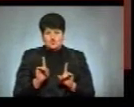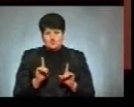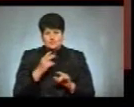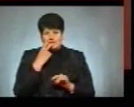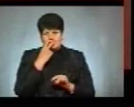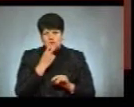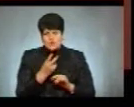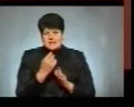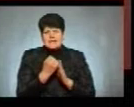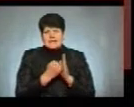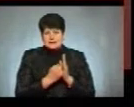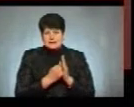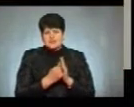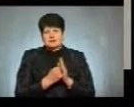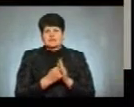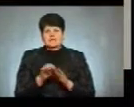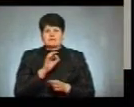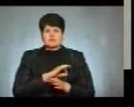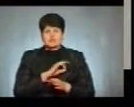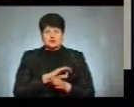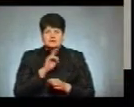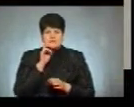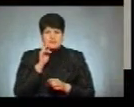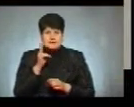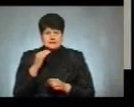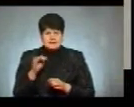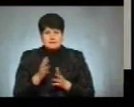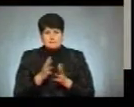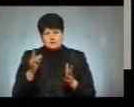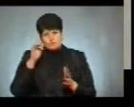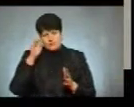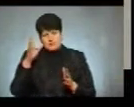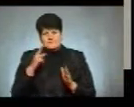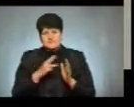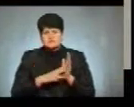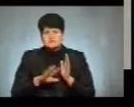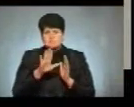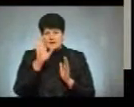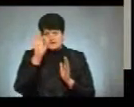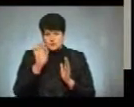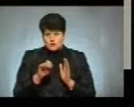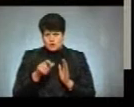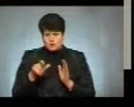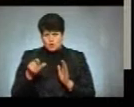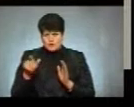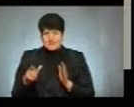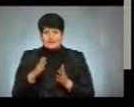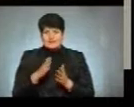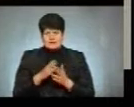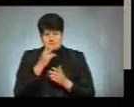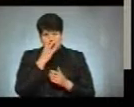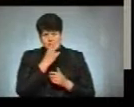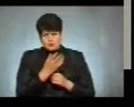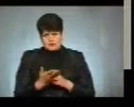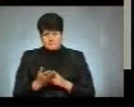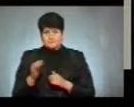візуальний канал, який переважно використовує Зеленський, більш популярний. 85% людей є візуалами.